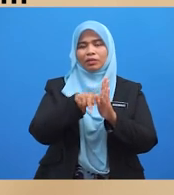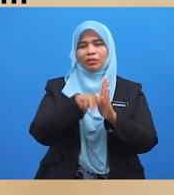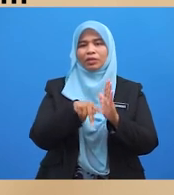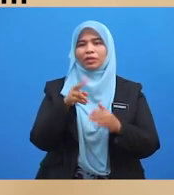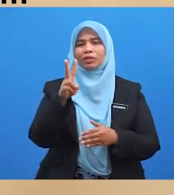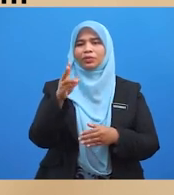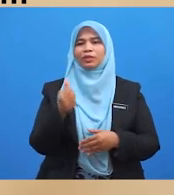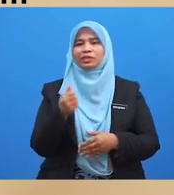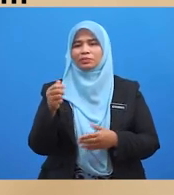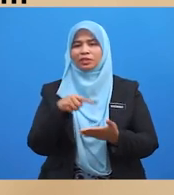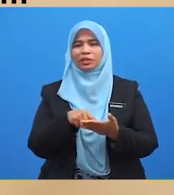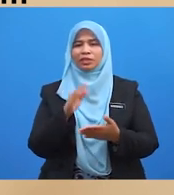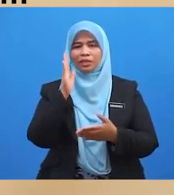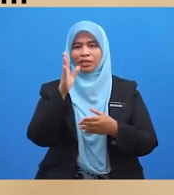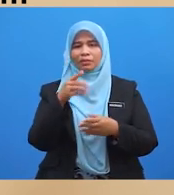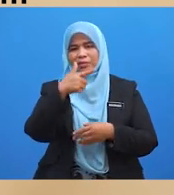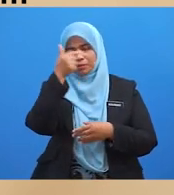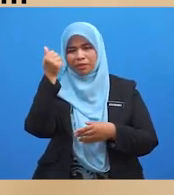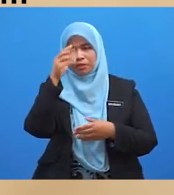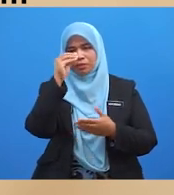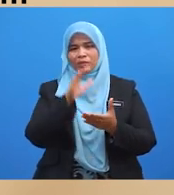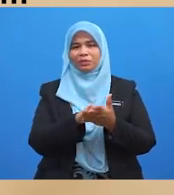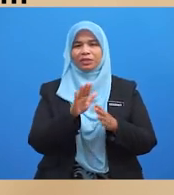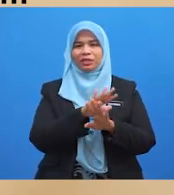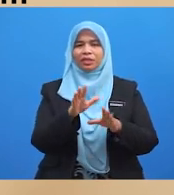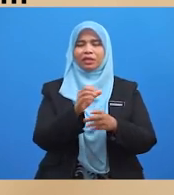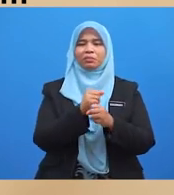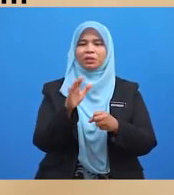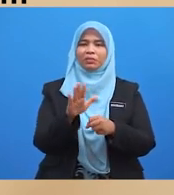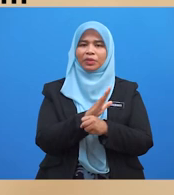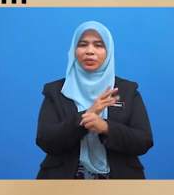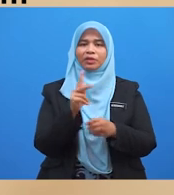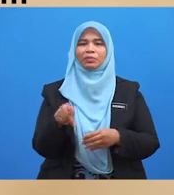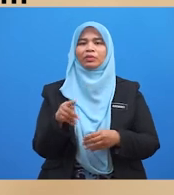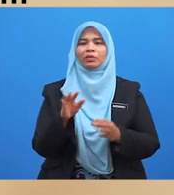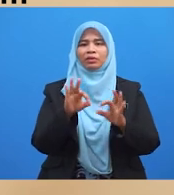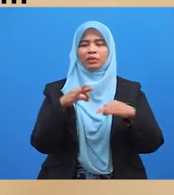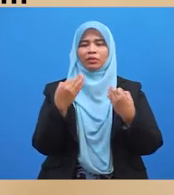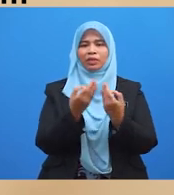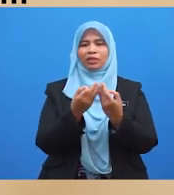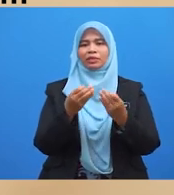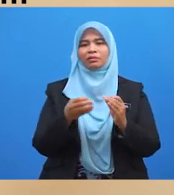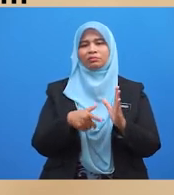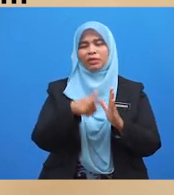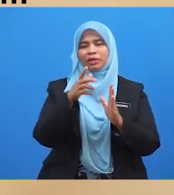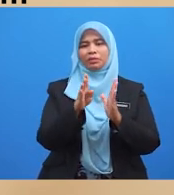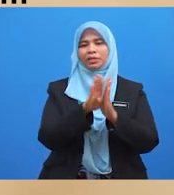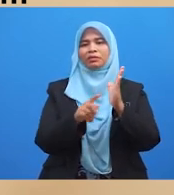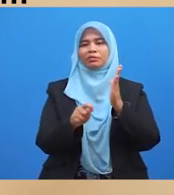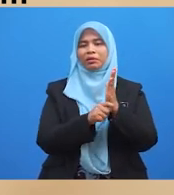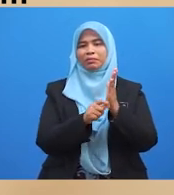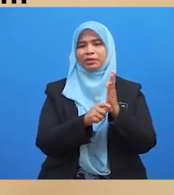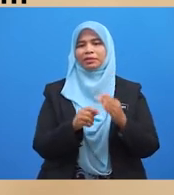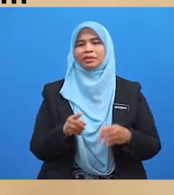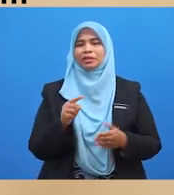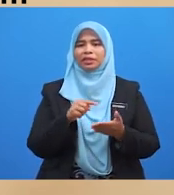suami tidak dapat memenuhi keperluan keluarga yang semakin bertambah. Akibatnya, akan